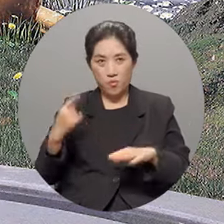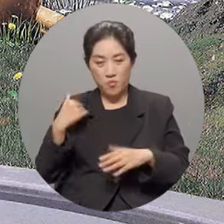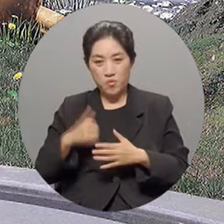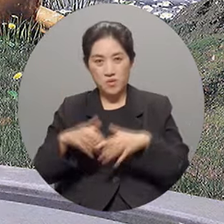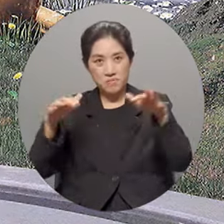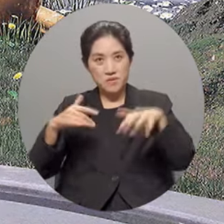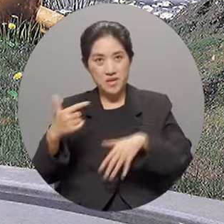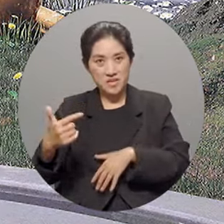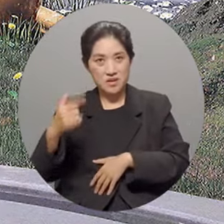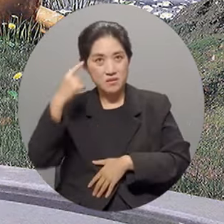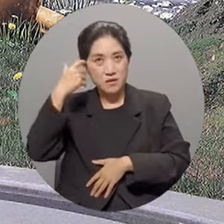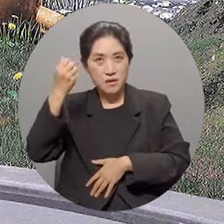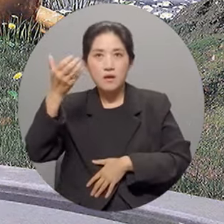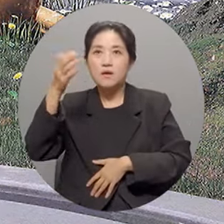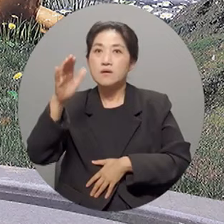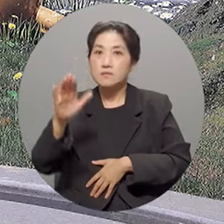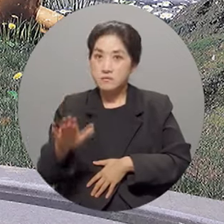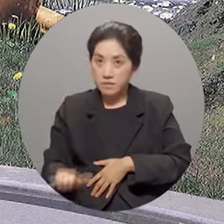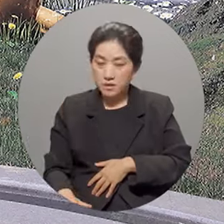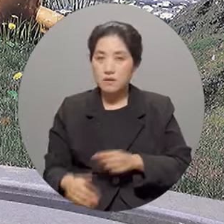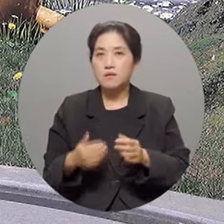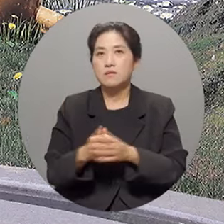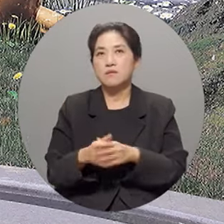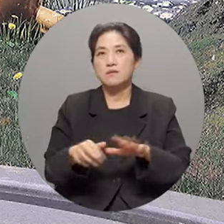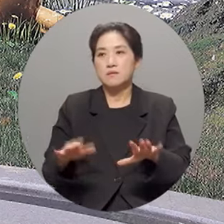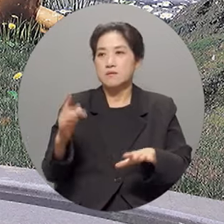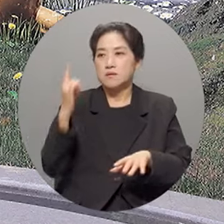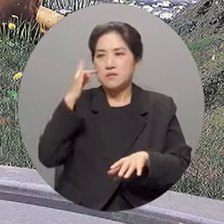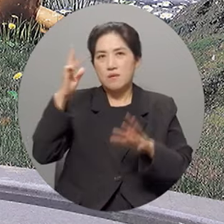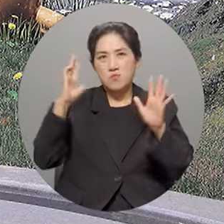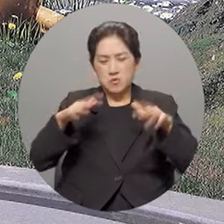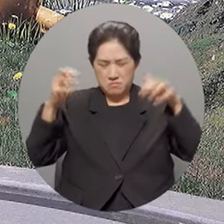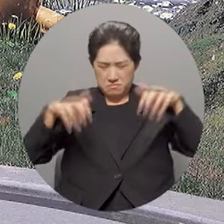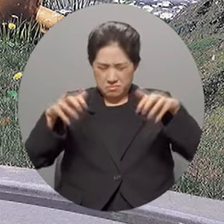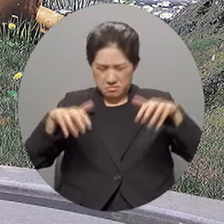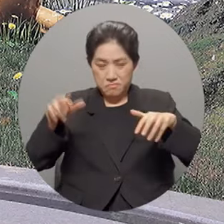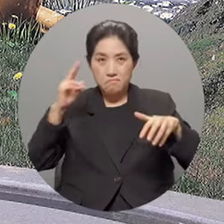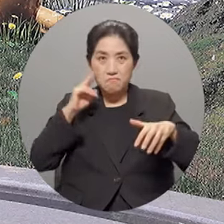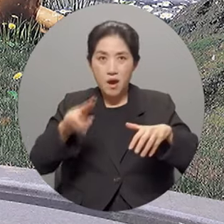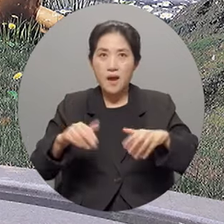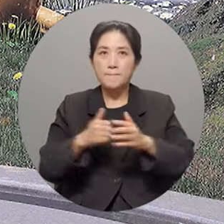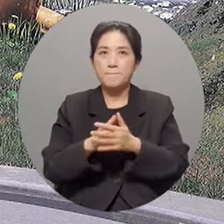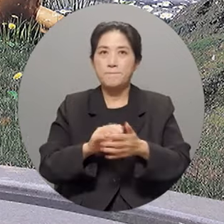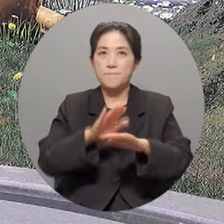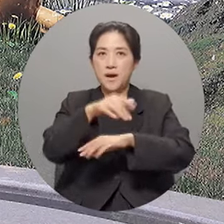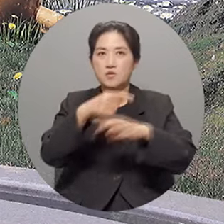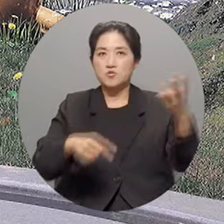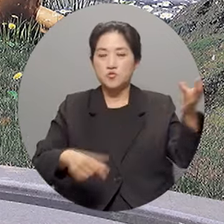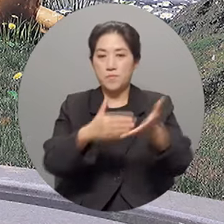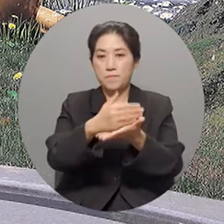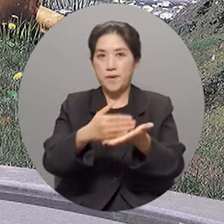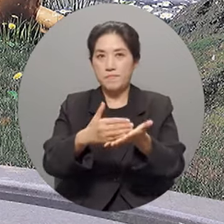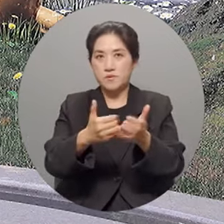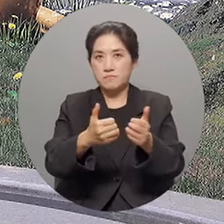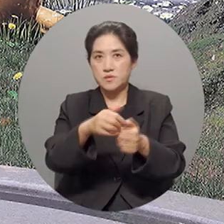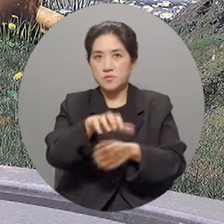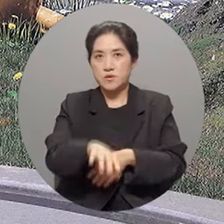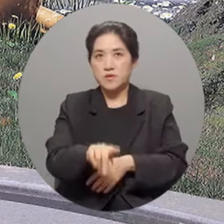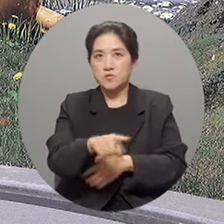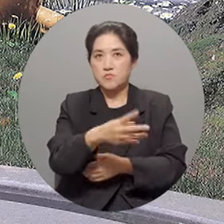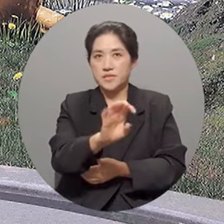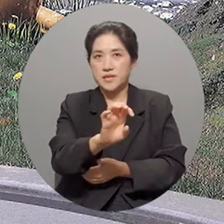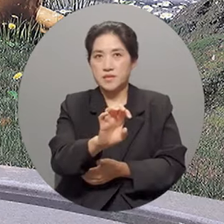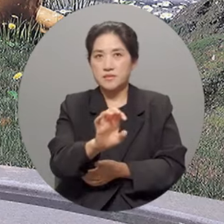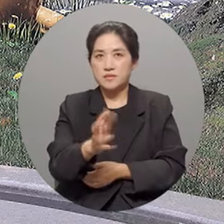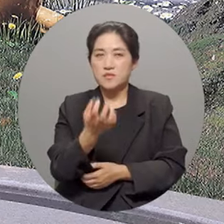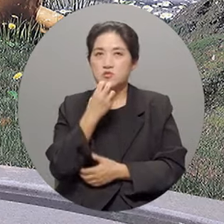양이 내리지 않을 곳으로 보이는데요 하지만 지난 3일간의 누적 강우량을 보시면 파주 판문점이 640mm 서울